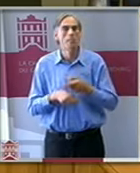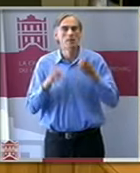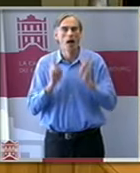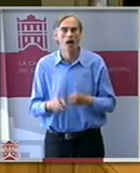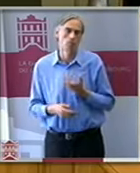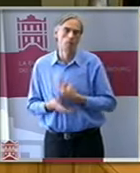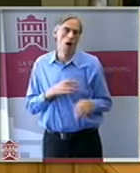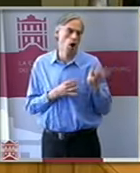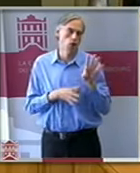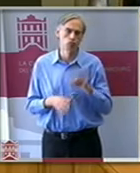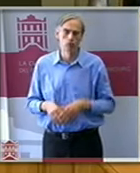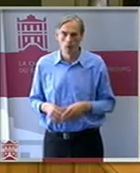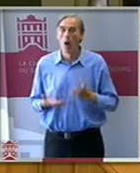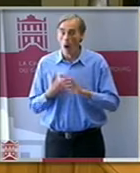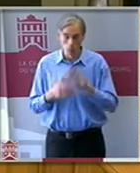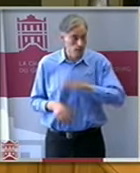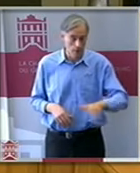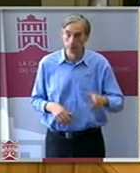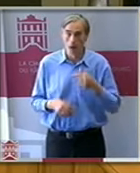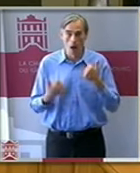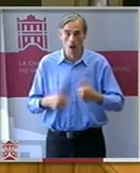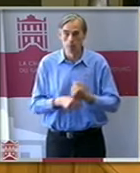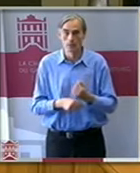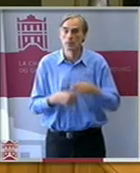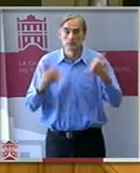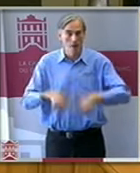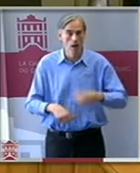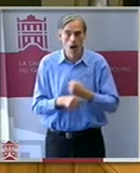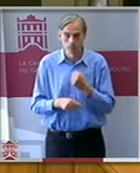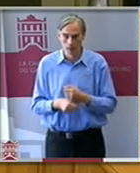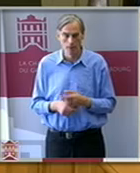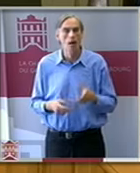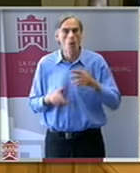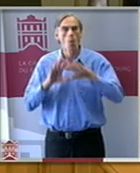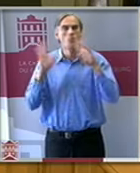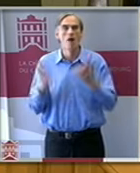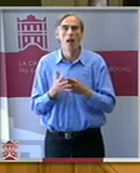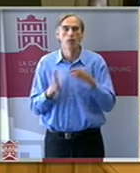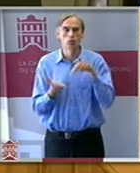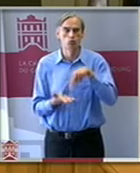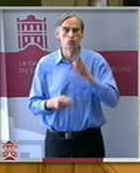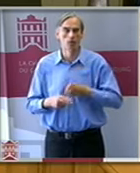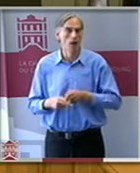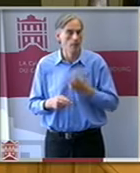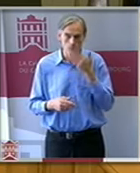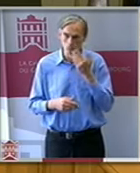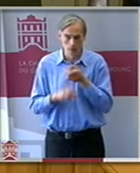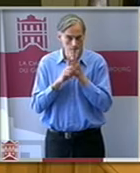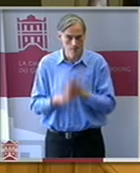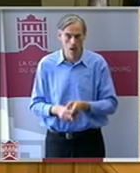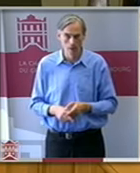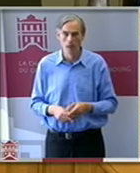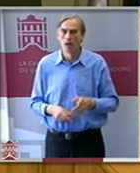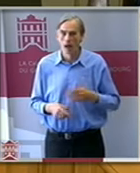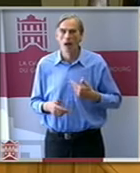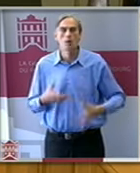nicht angehalten. Dann haben wir auch noch das riesige Problem vom Landgrabbing. Die ständige Vitesse gewöhnt nicht nur bei Agrarprojekten, sondern